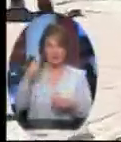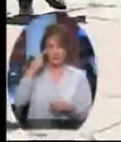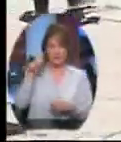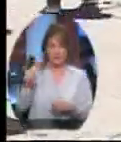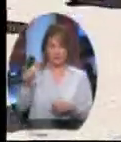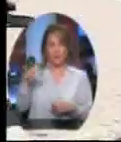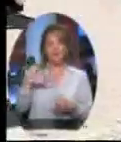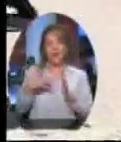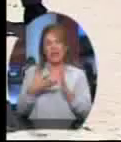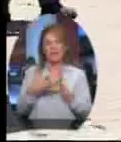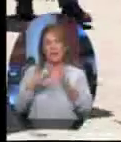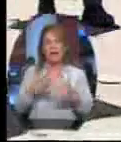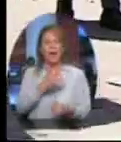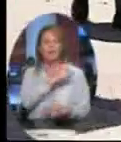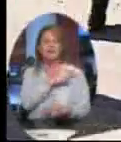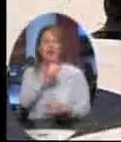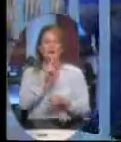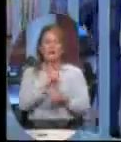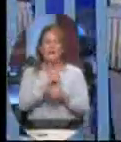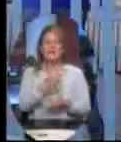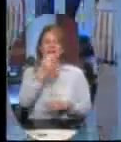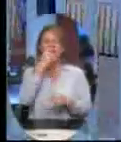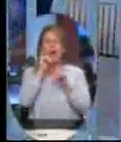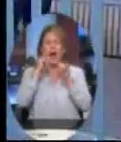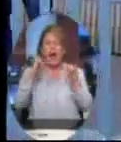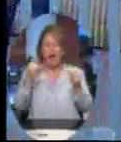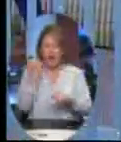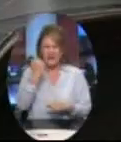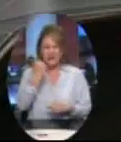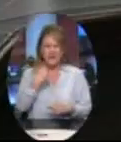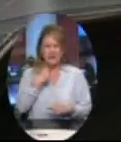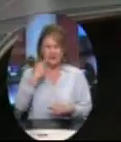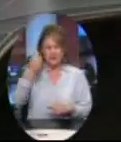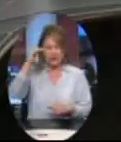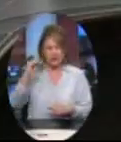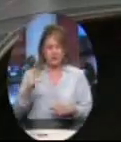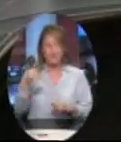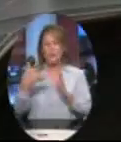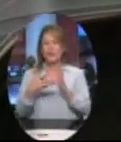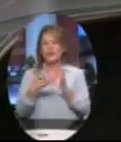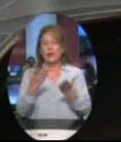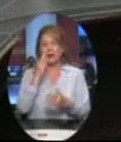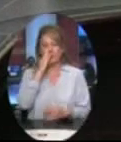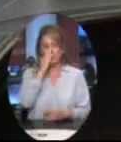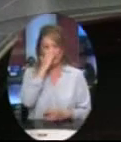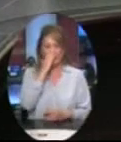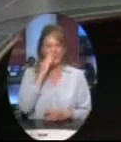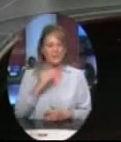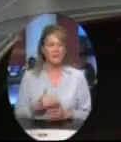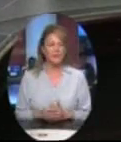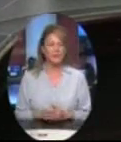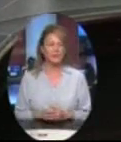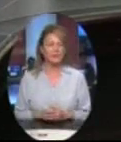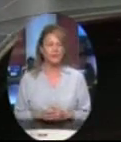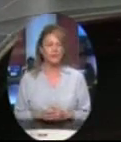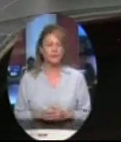איך המשטרה אוכפת את עוצמת הדציבלים של המואזין בערים המעורבות. יש בידיכם את כל הכלים. מצד